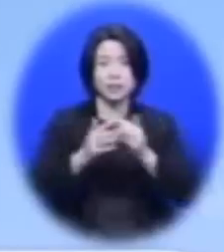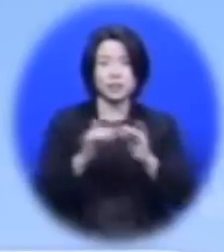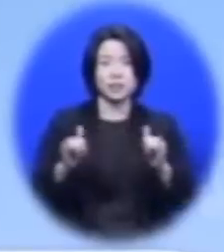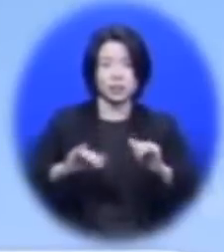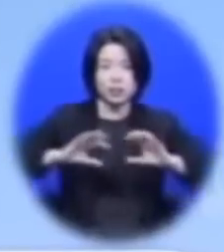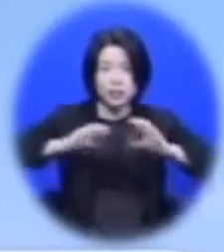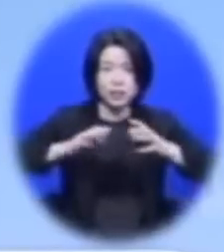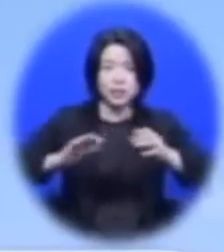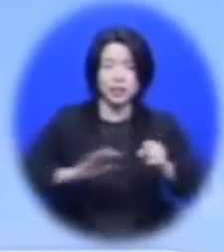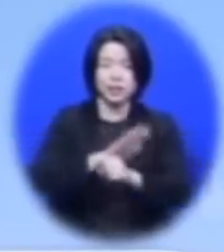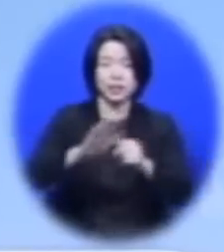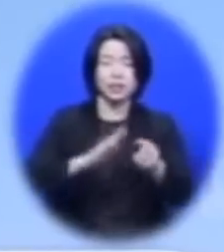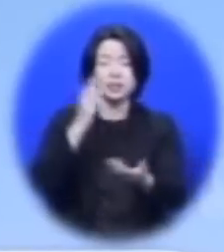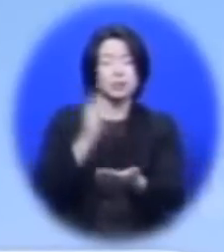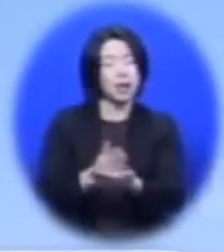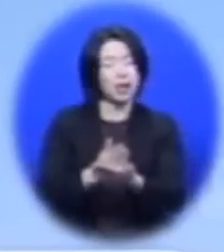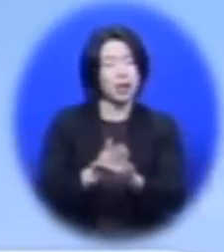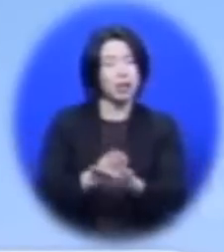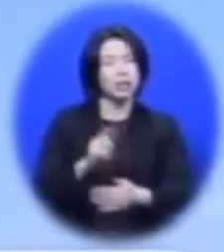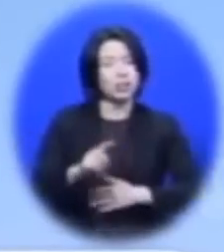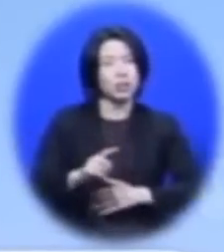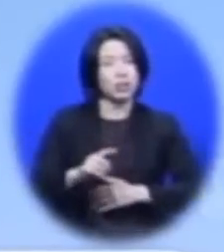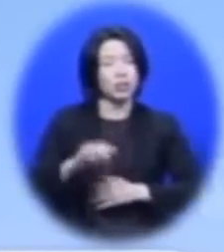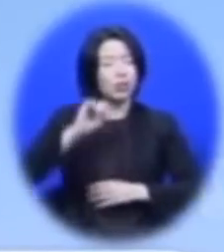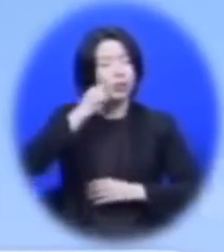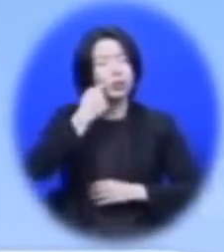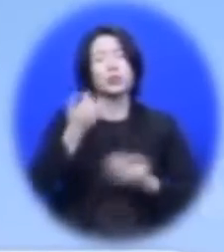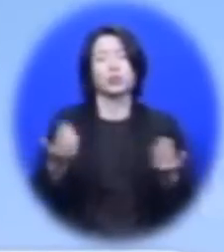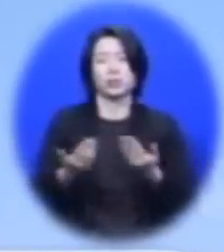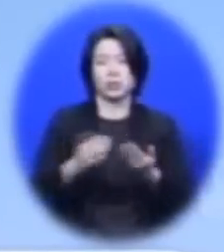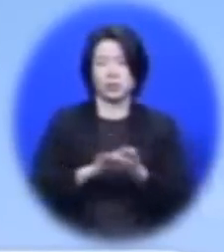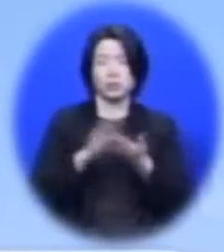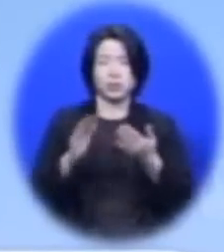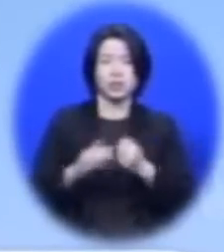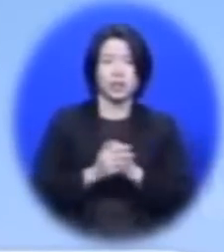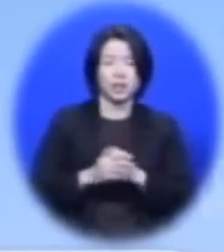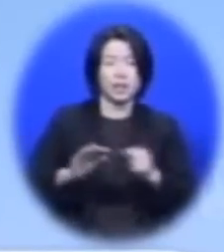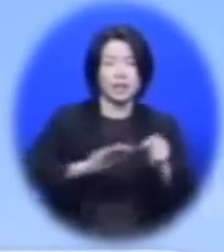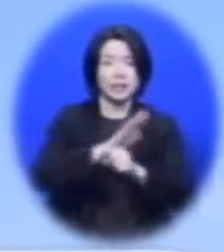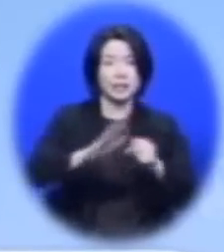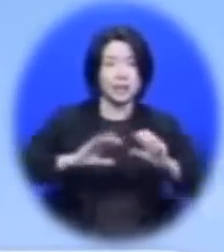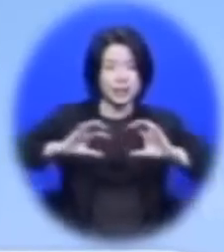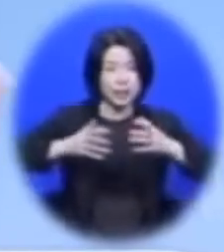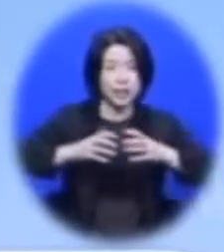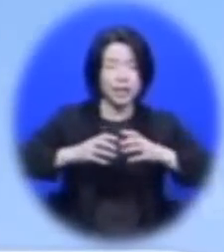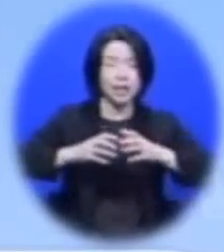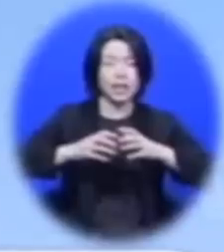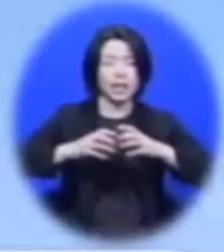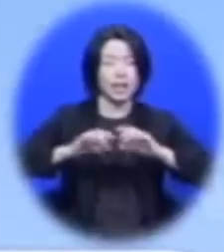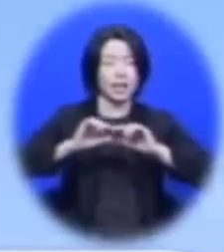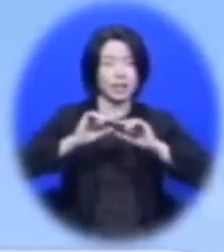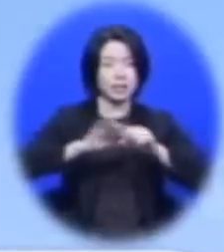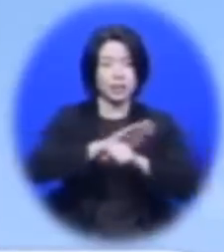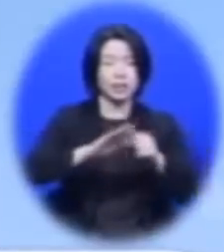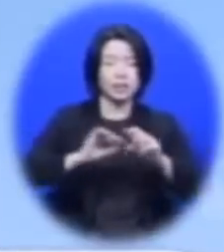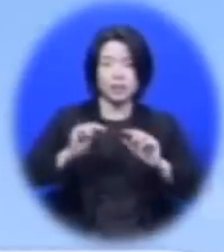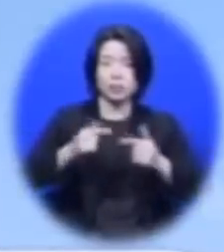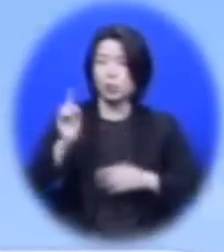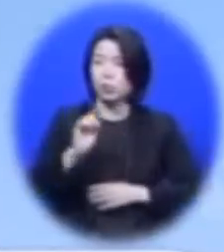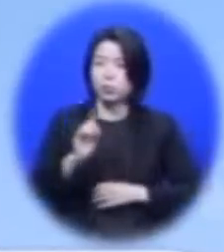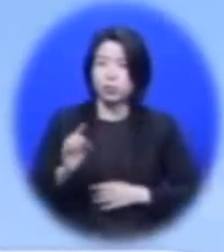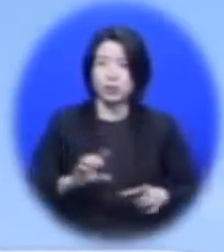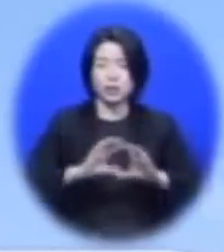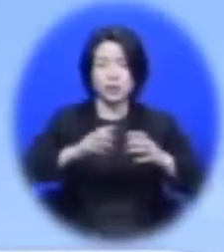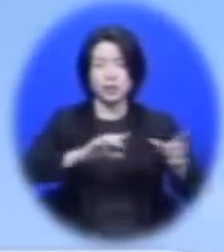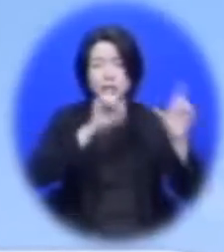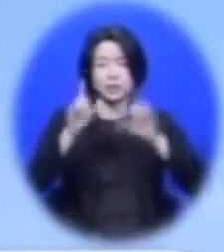세상 사랑하지 말라. 불가능한 일입니다. 세상 사랑하지 않으면서 어떻게 이 세상을 살아요? 하다못해